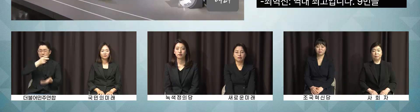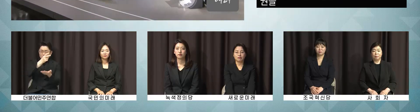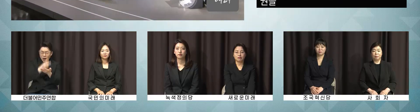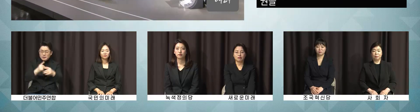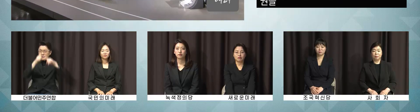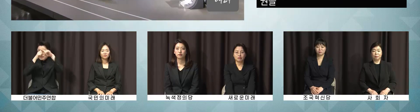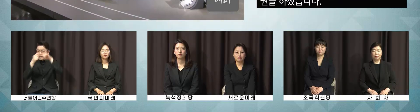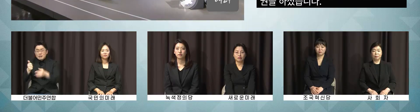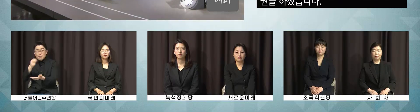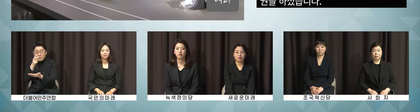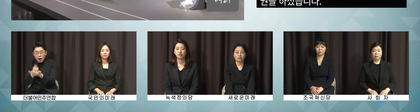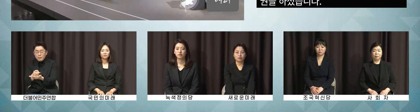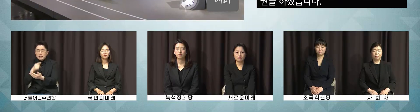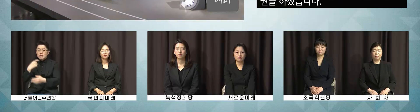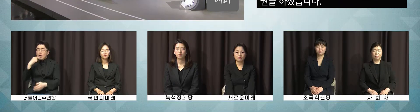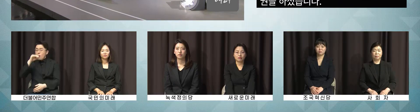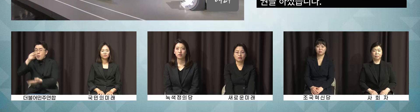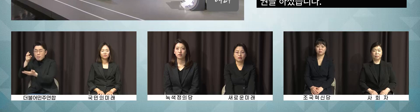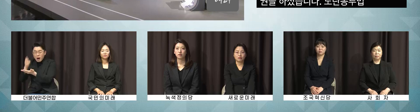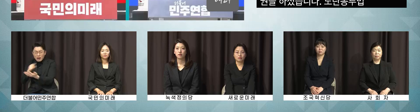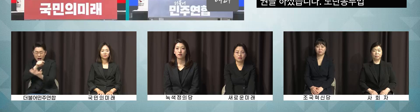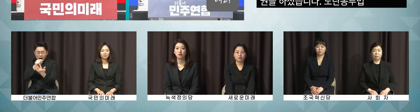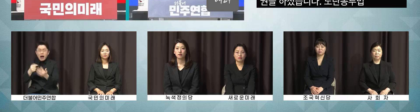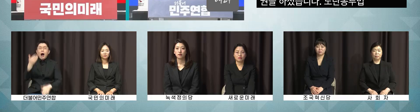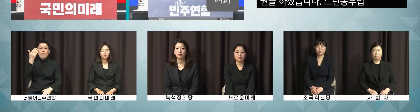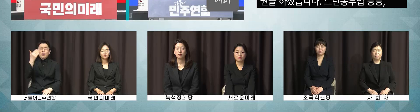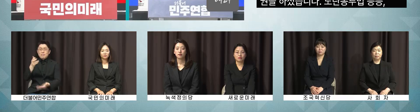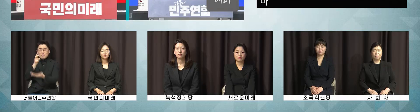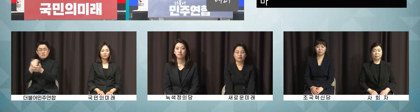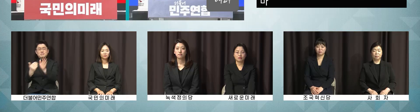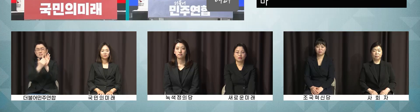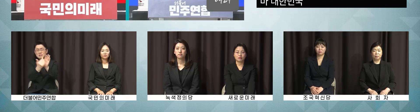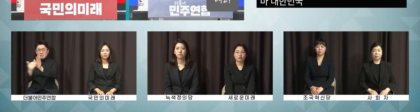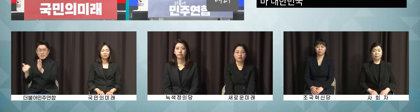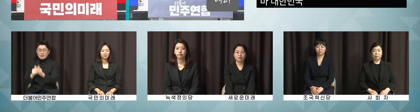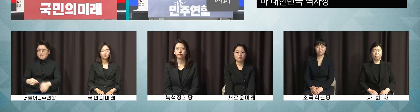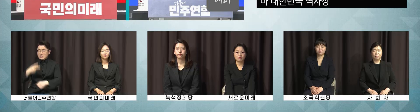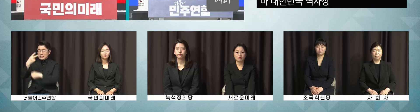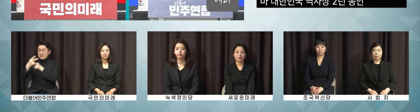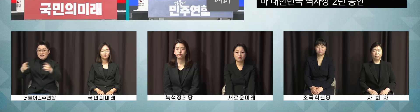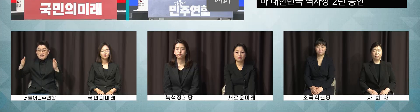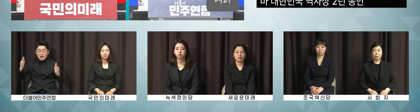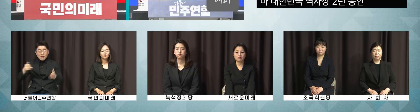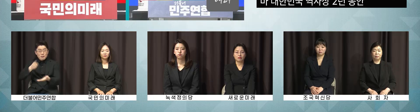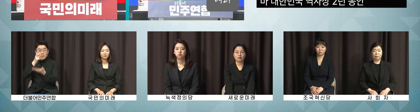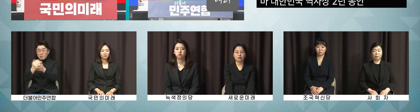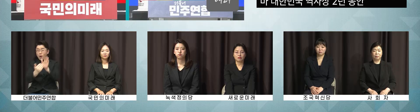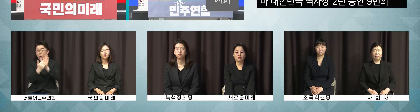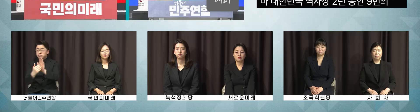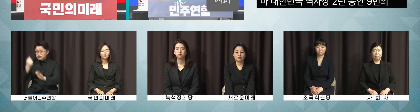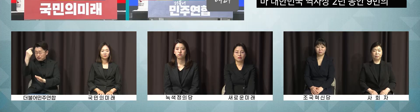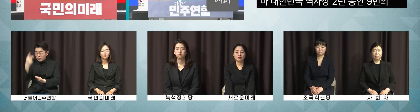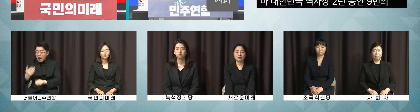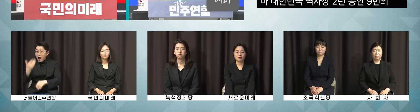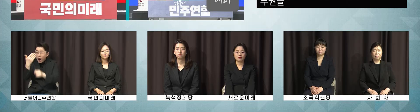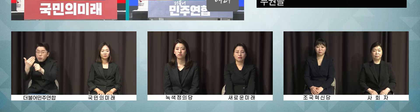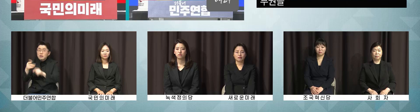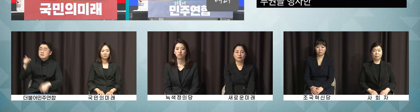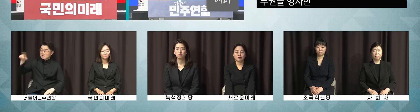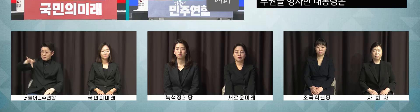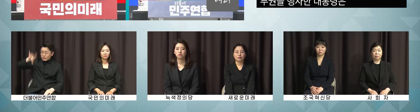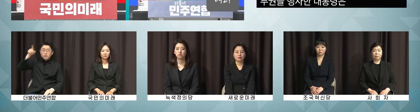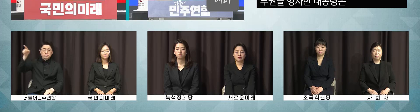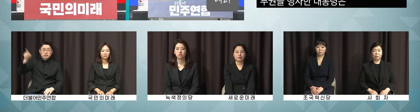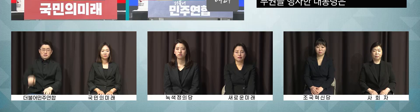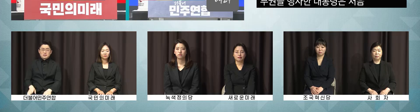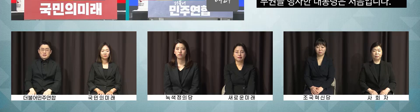간호법, 노란봉투법 등등 아마 대한민국 역사상 2년 동안에 9번의 거부권을 행사한 대통령은